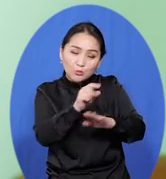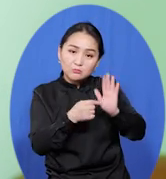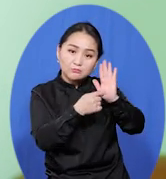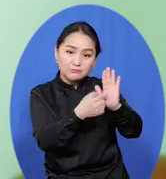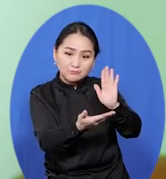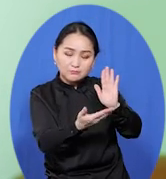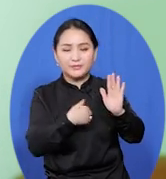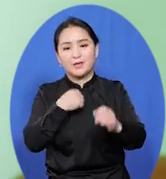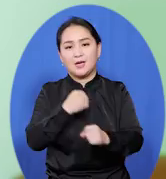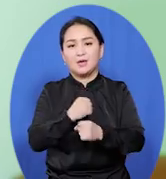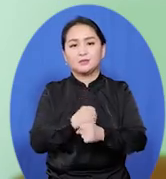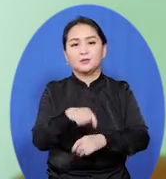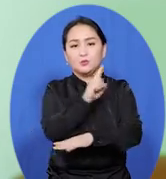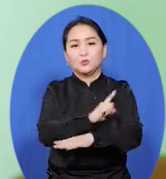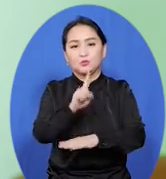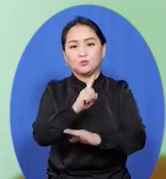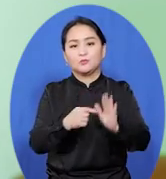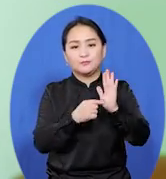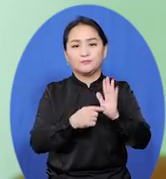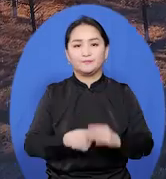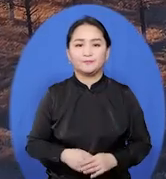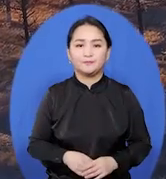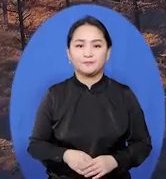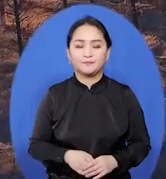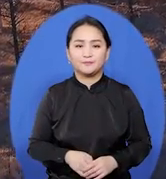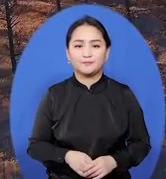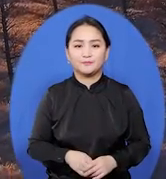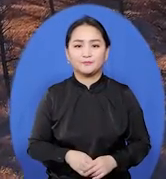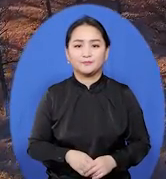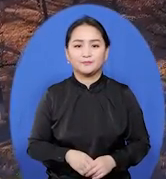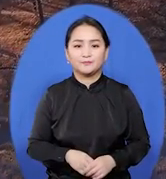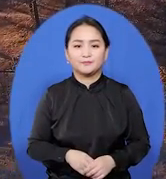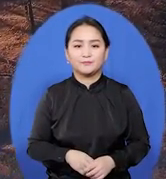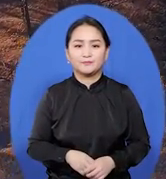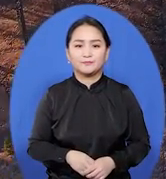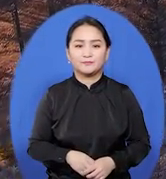дүн төрж байгаа бол бидний ажлын үр дүн ерөөс тэргээр л хэмжигдэж байгаа.